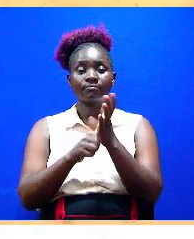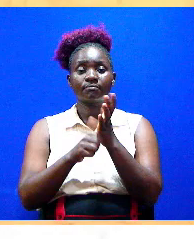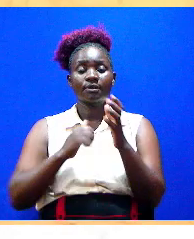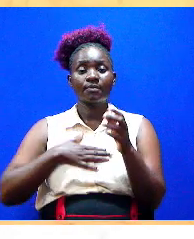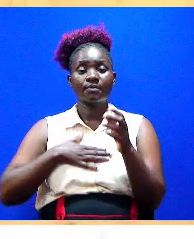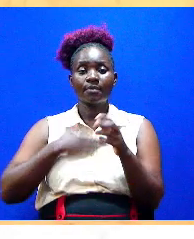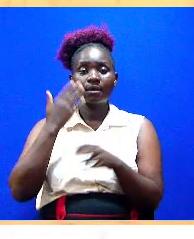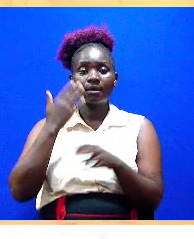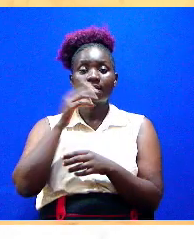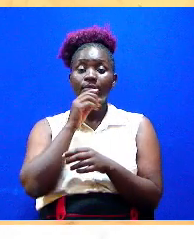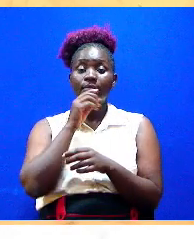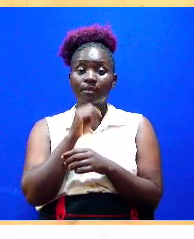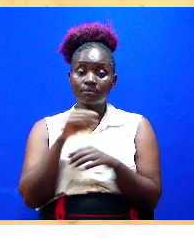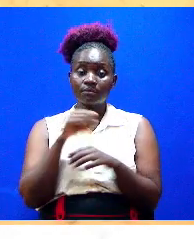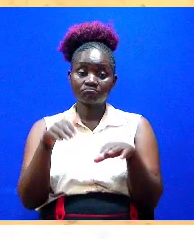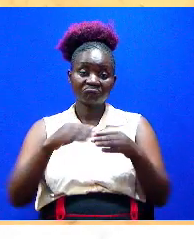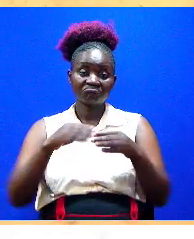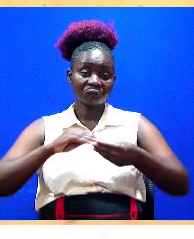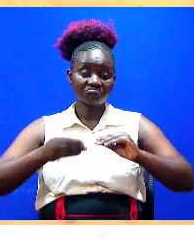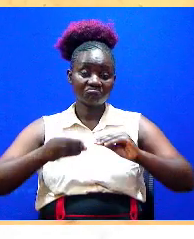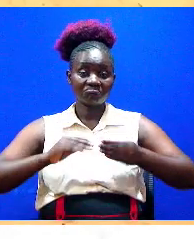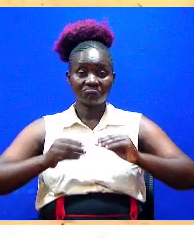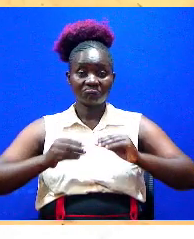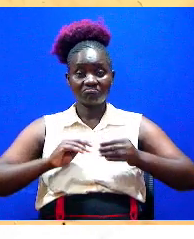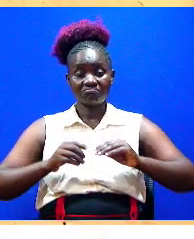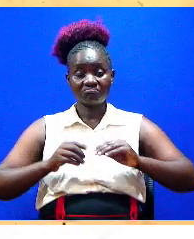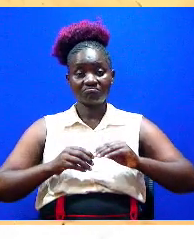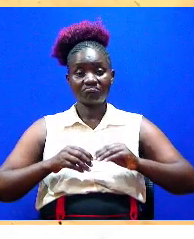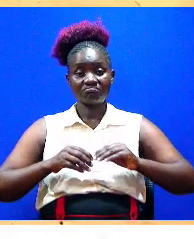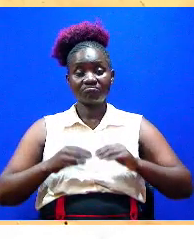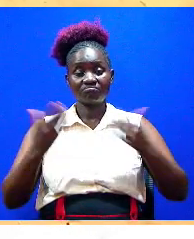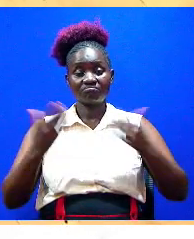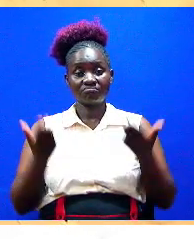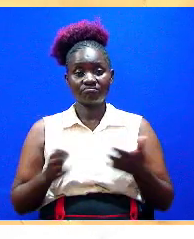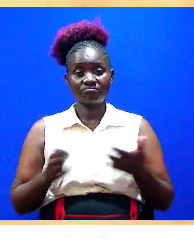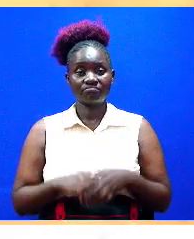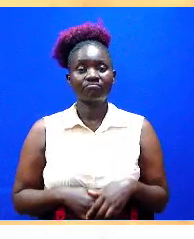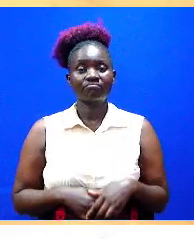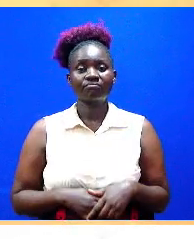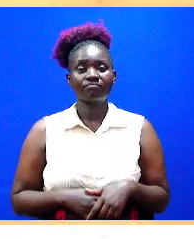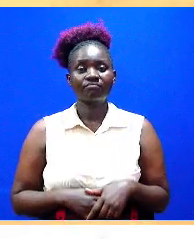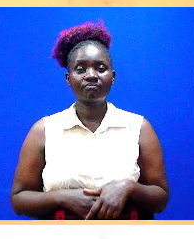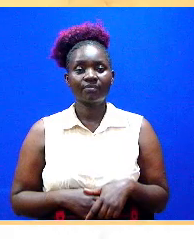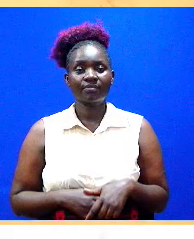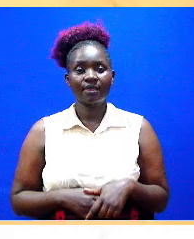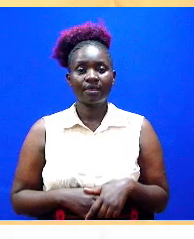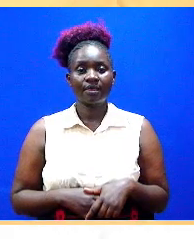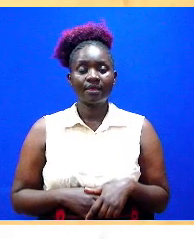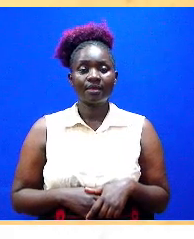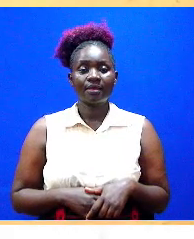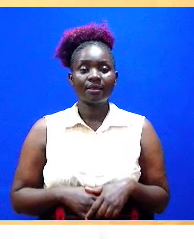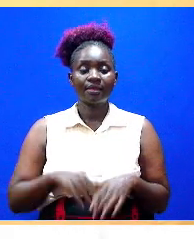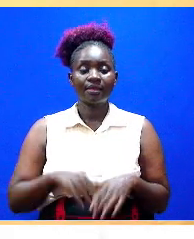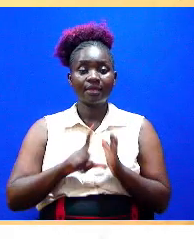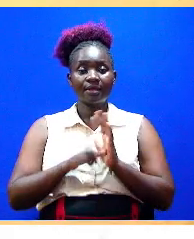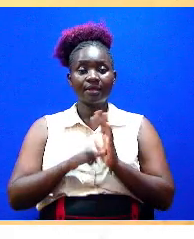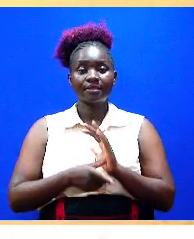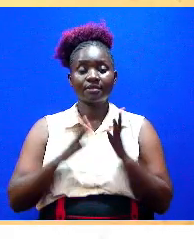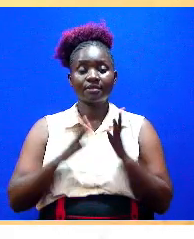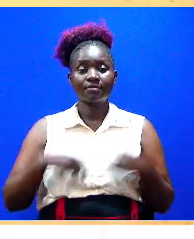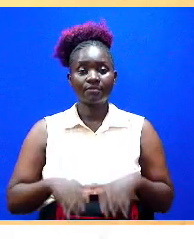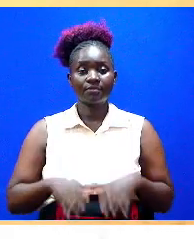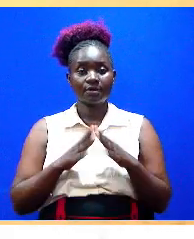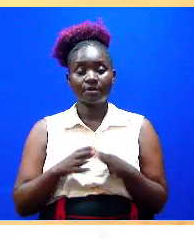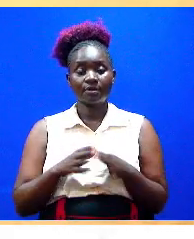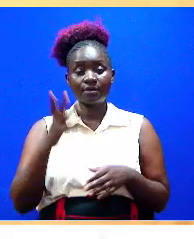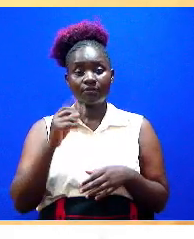gale kerema no ara irenzi uralira semia ketali meke Umu muromo kokoti nero urali rensi ene kuchikwa era.